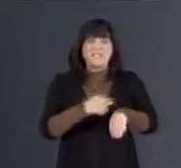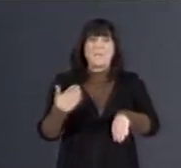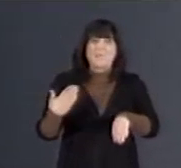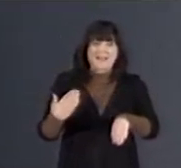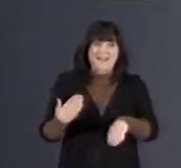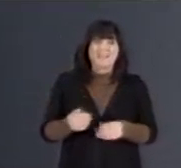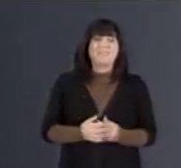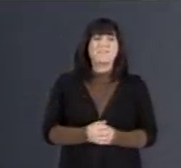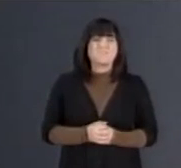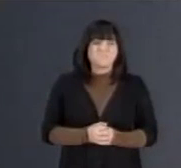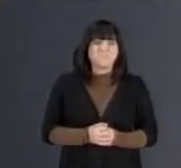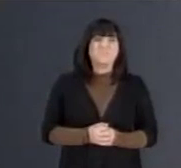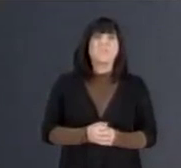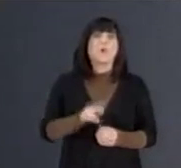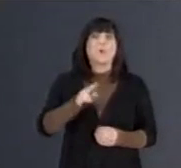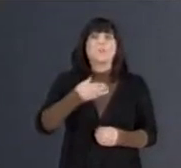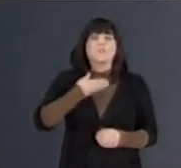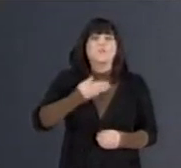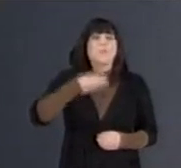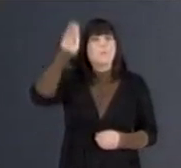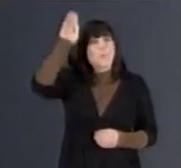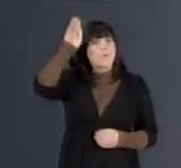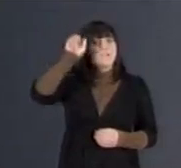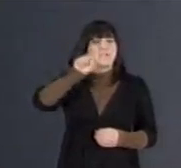għallur aridu nitklu għanke fil-fond tal-proposti t-iak.